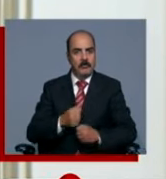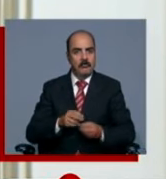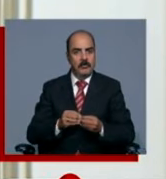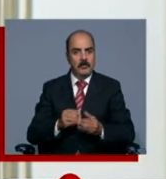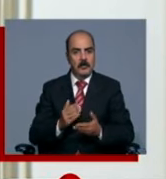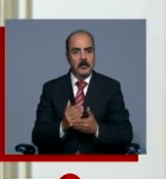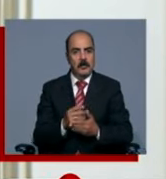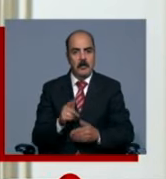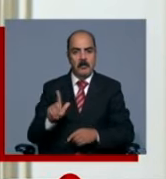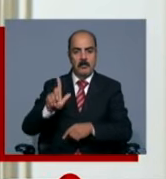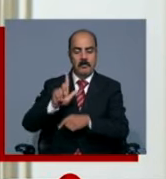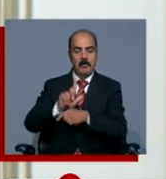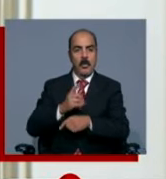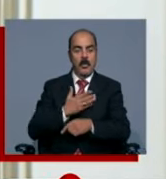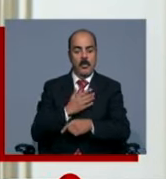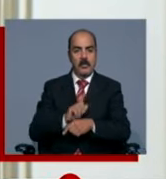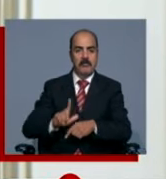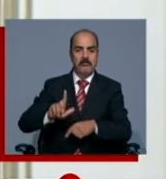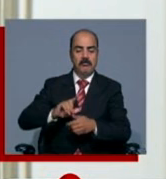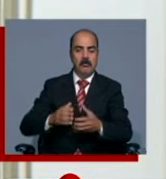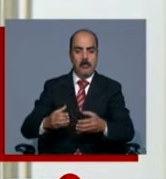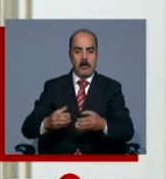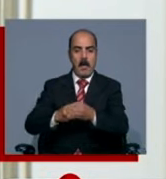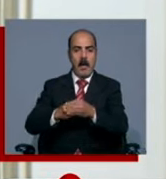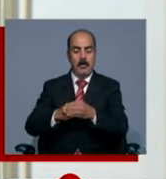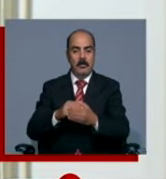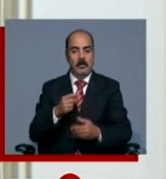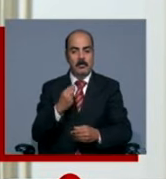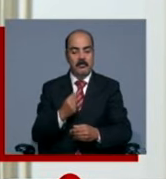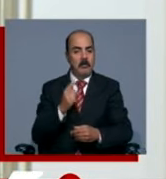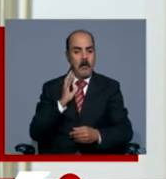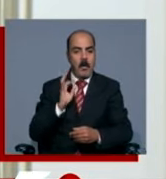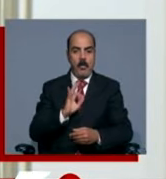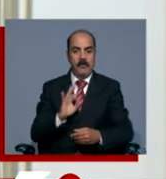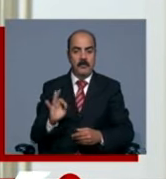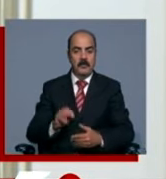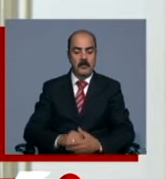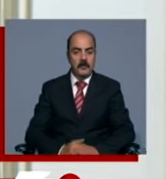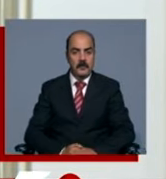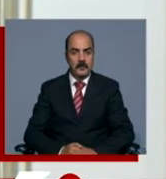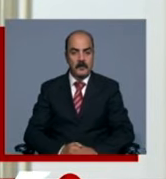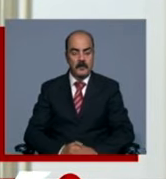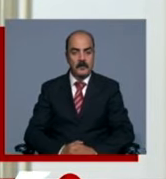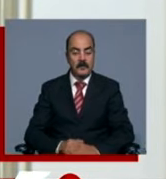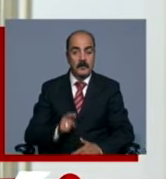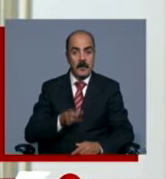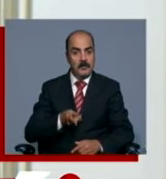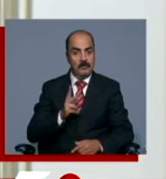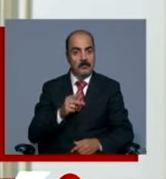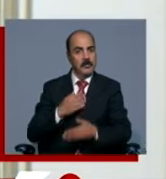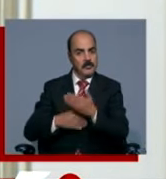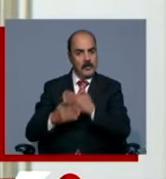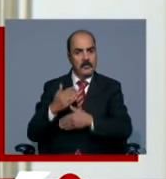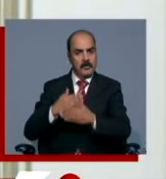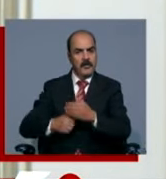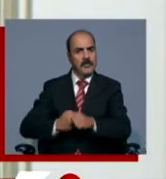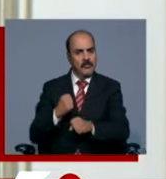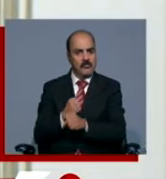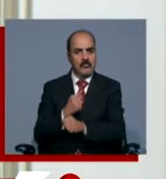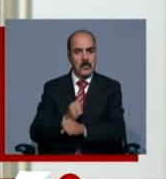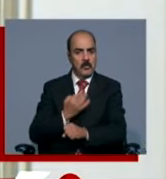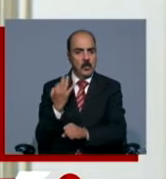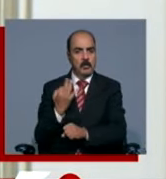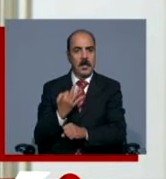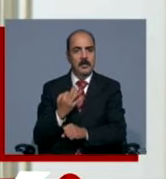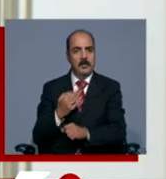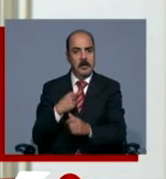خلال الرئاسة الروسية للتجمع للعام الجاري، وما تم بذله من جهد دؤوب